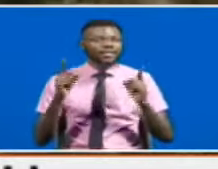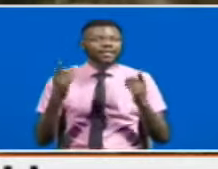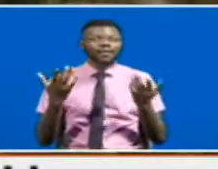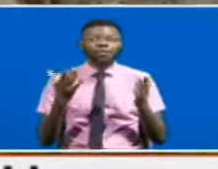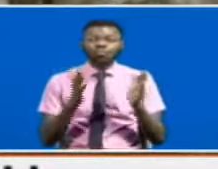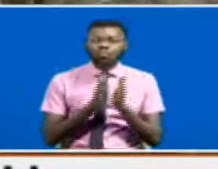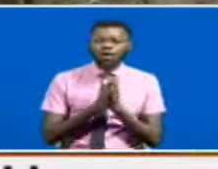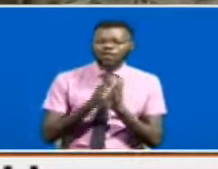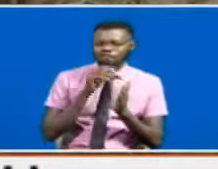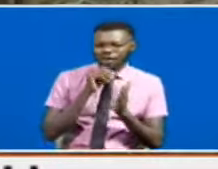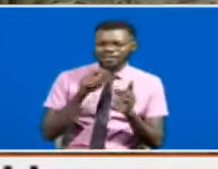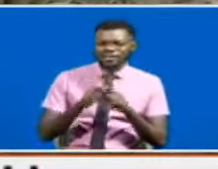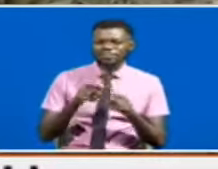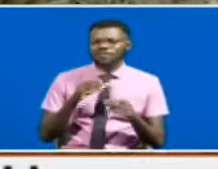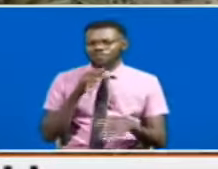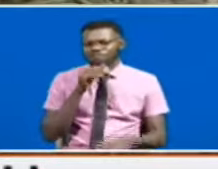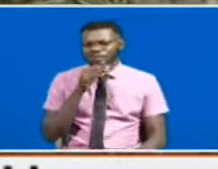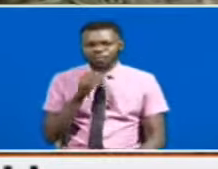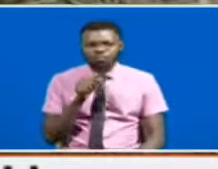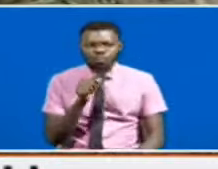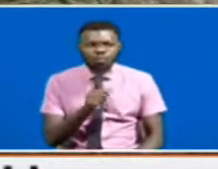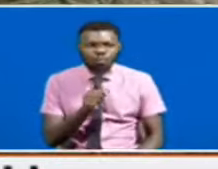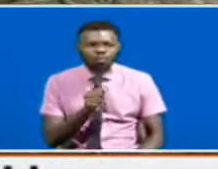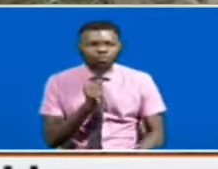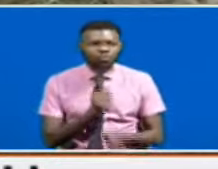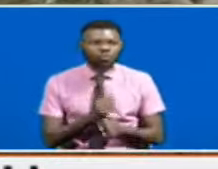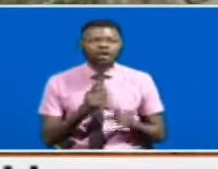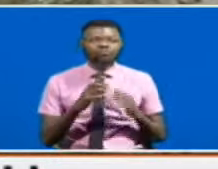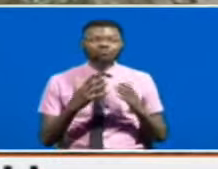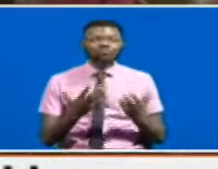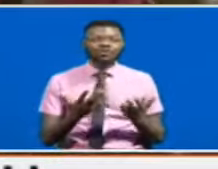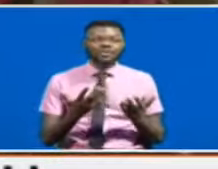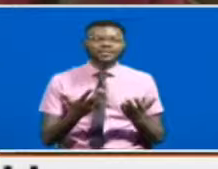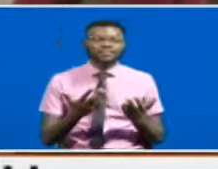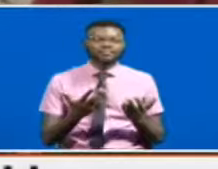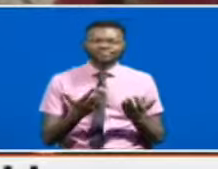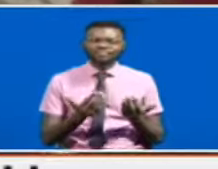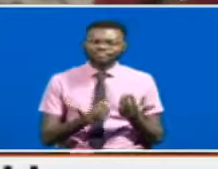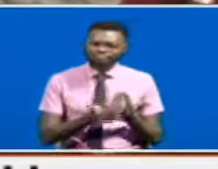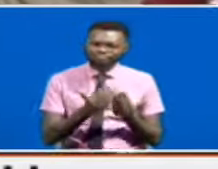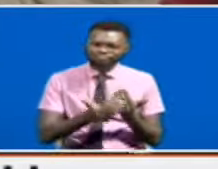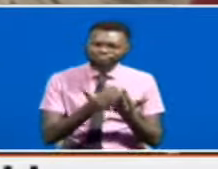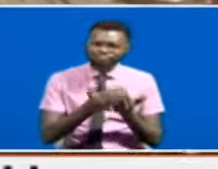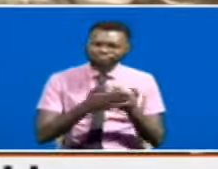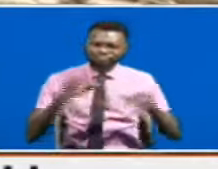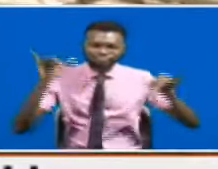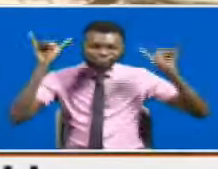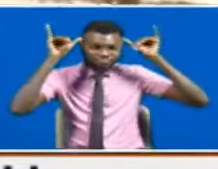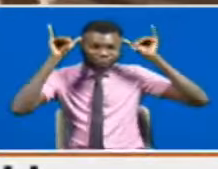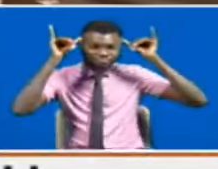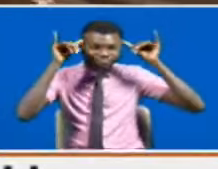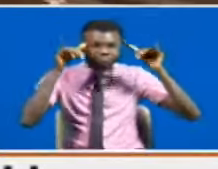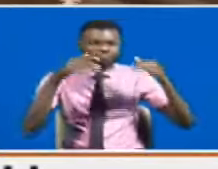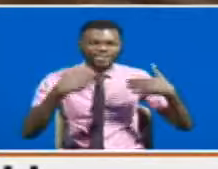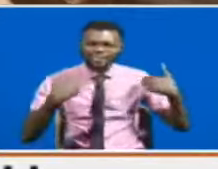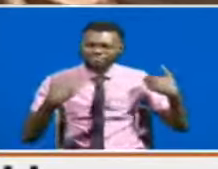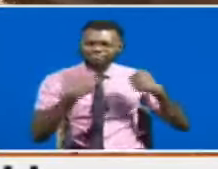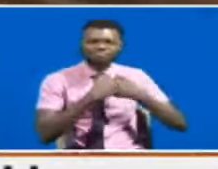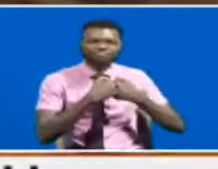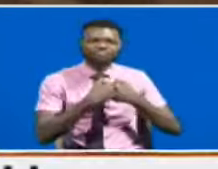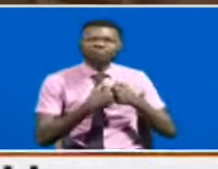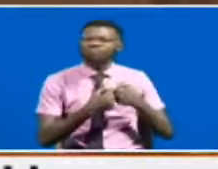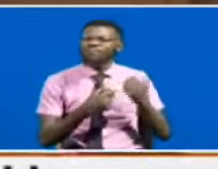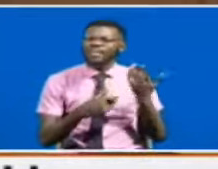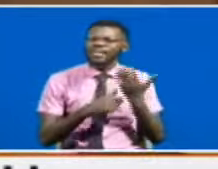babuye na babake amejikita katika ufugaji wa fahali wa kupigana. Fahali wake anajulikana kama